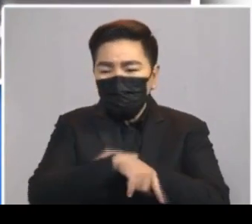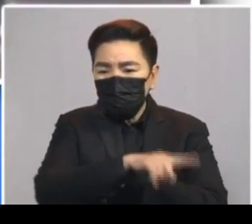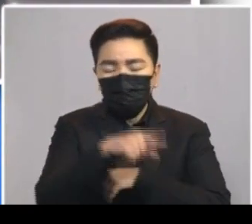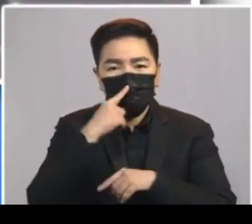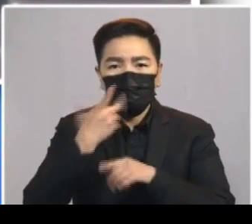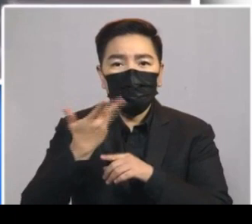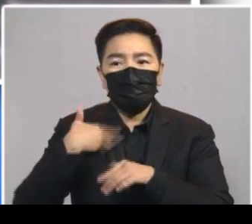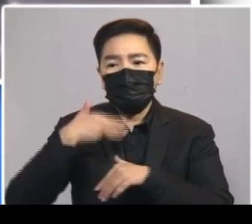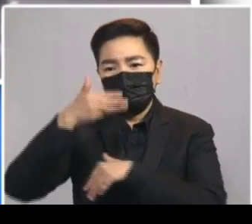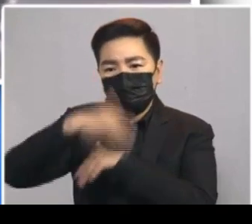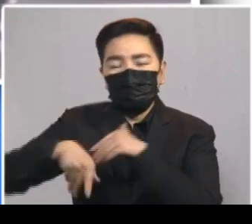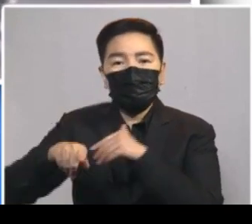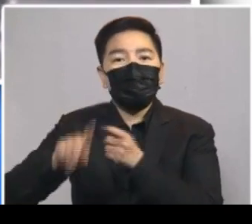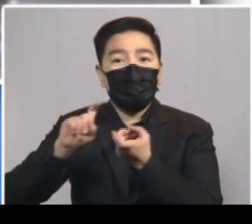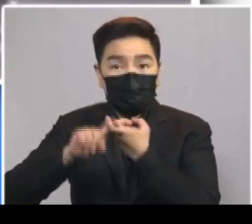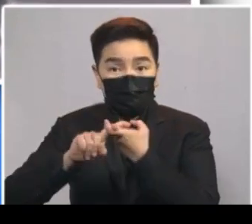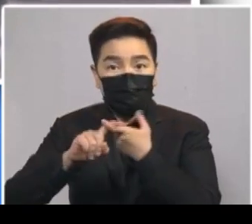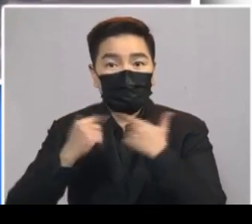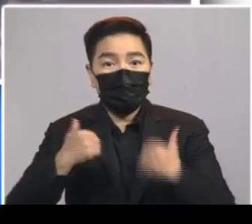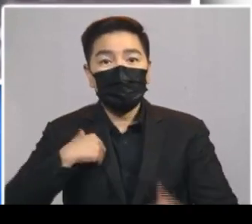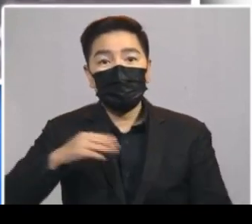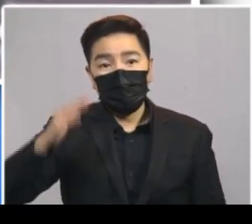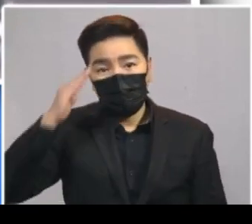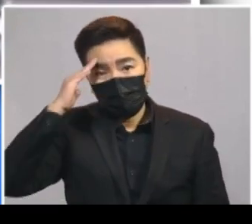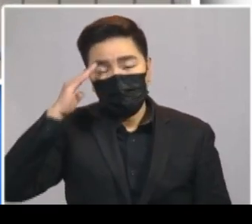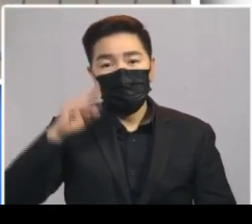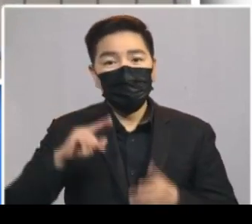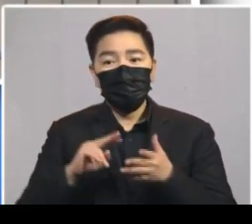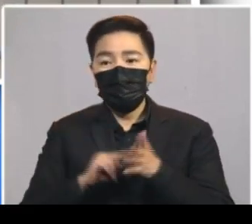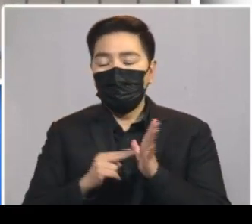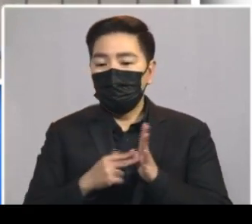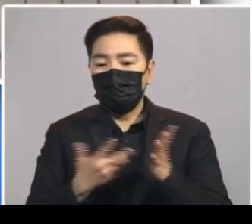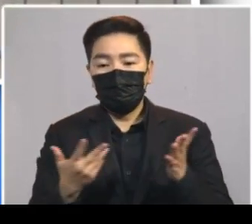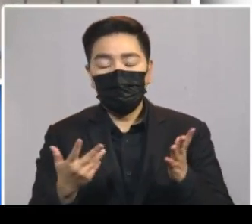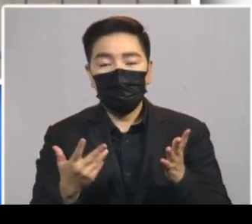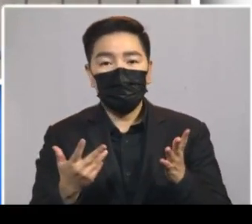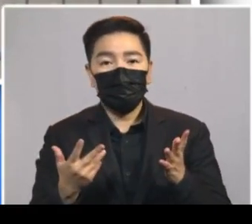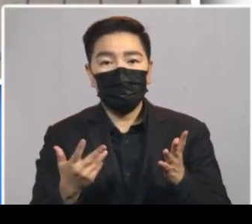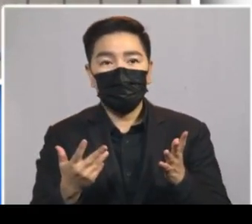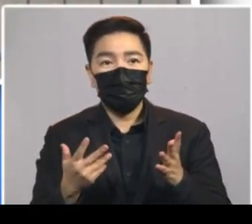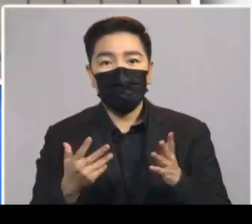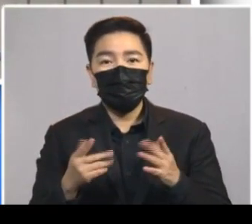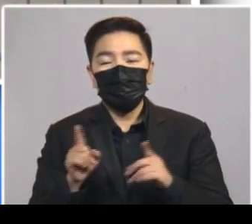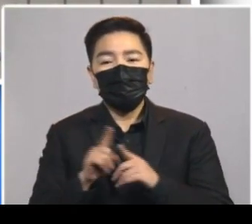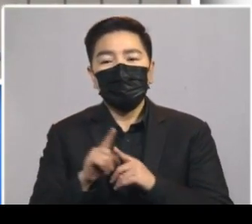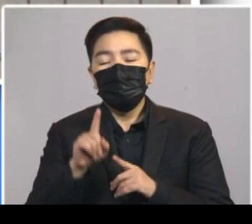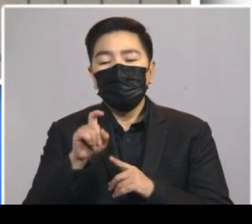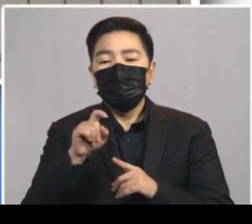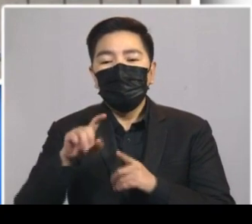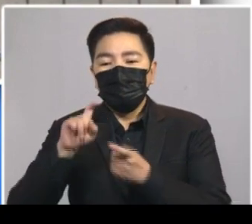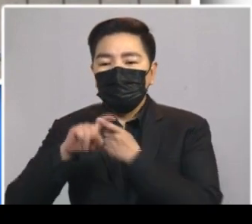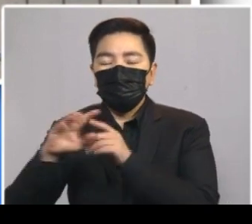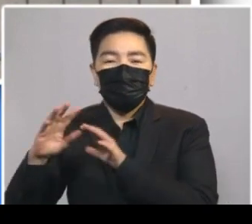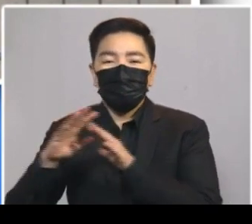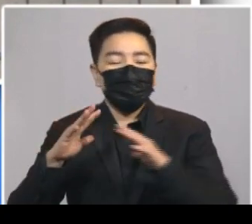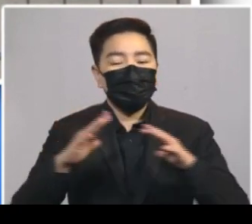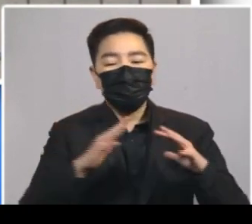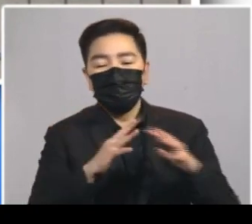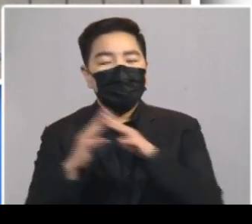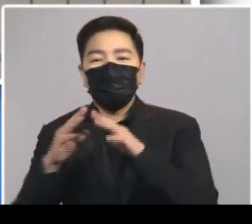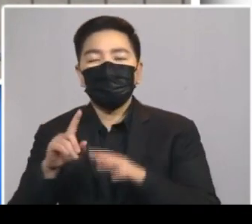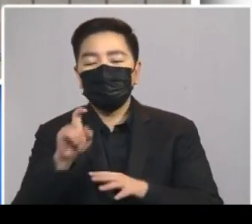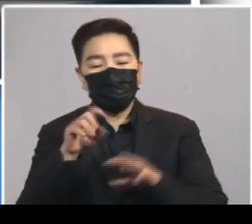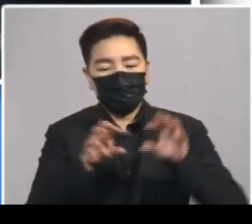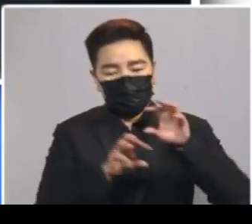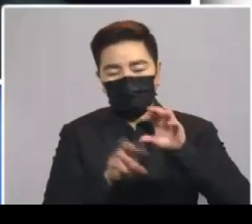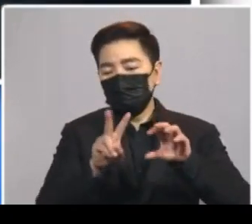บาตรแล้วก็ปิดล้อมรัสเซียแต่ทางการทหารก็ถือว่าไม่สามารถยันกองกำลังรัสเซียกลับไปใน2แคว้นได้แล้ว